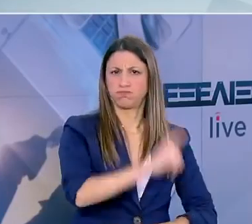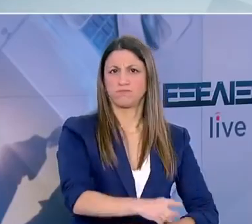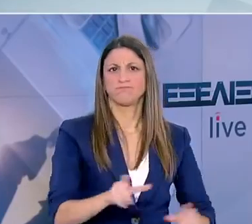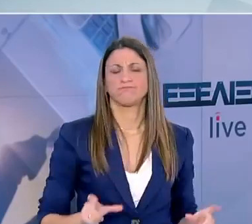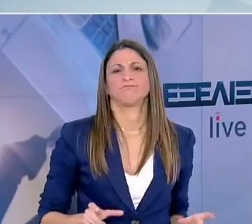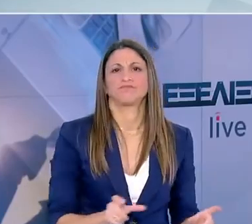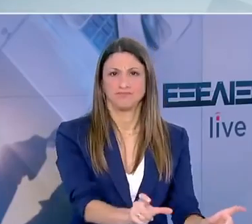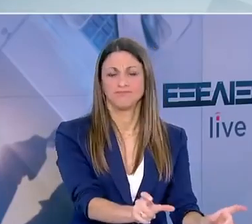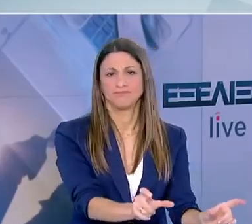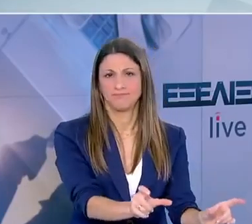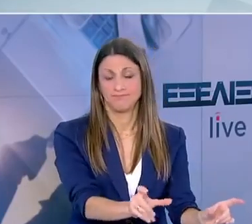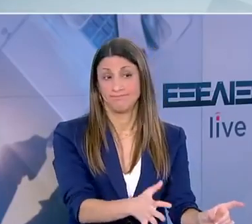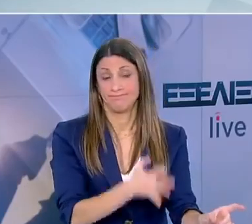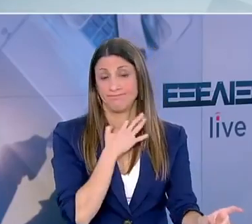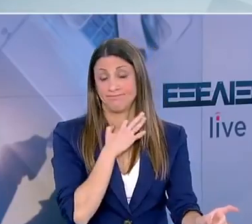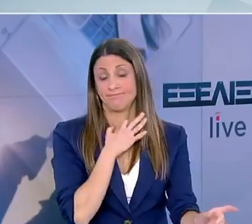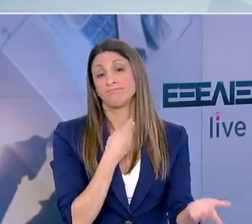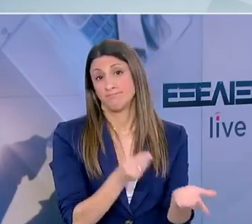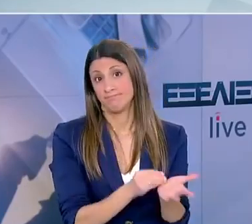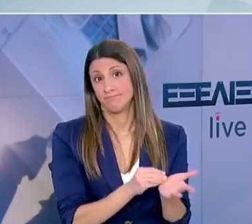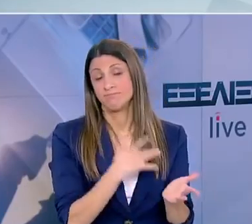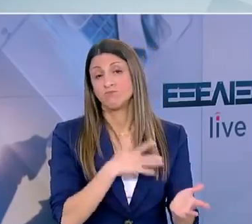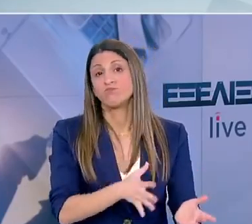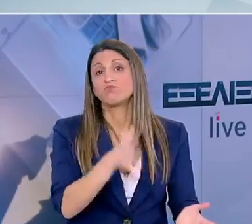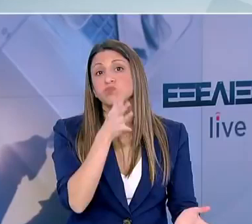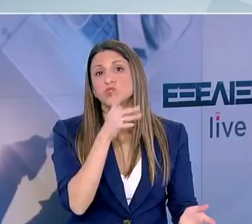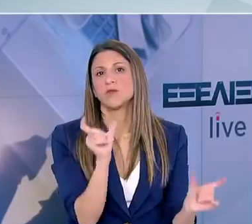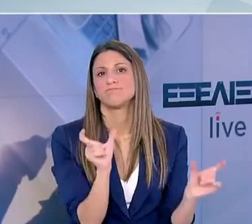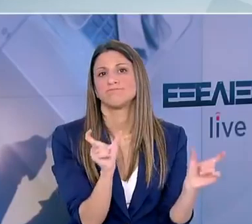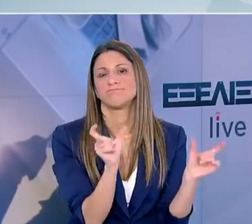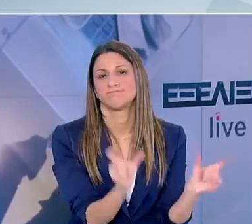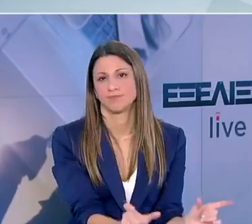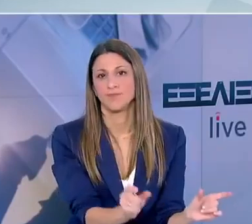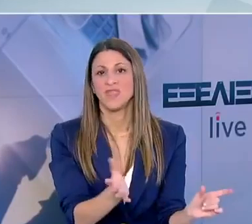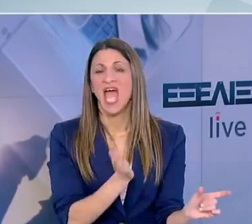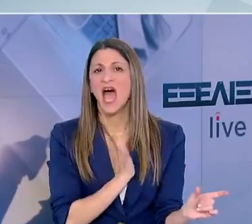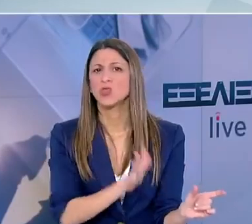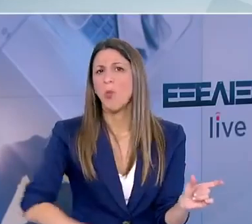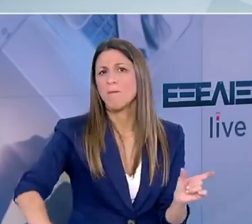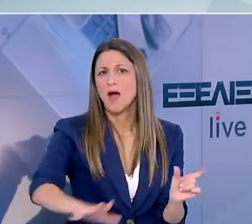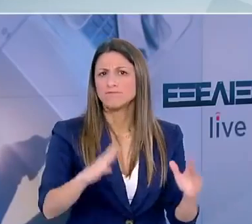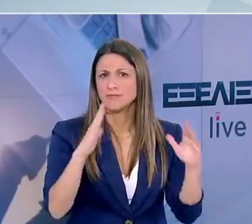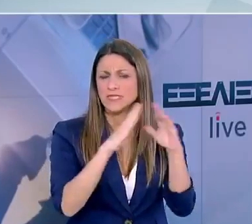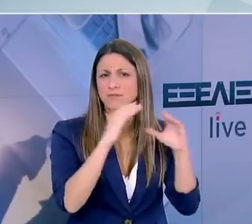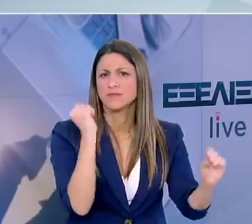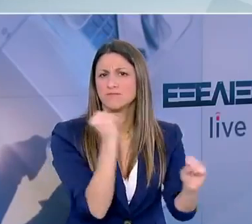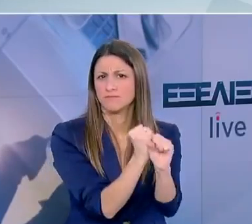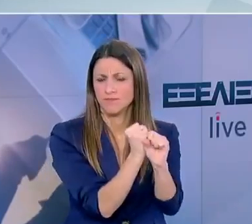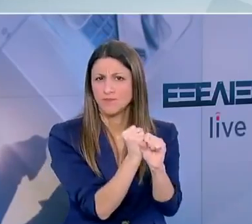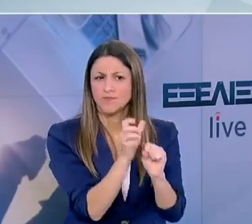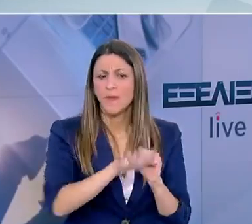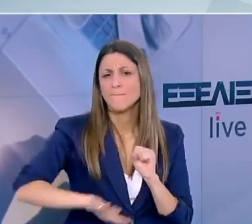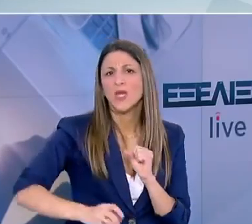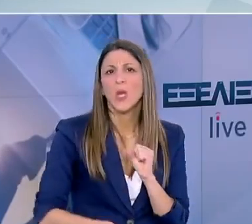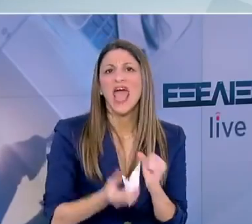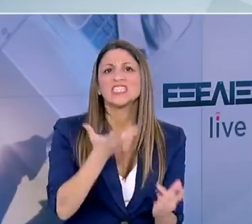προστασίας και για επιβολή προσωρινού περιορισμού κατοίκων των κατοίκων του οικισμού, τον Ρωμά της Συνοικίας Νέας